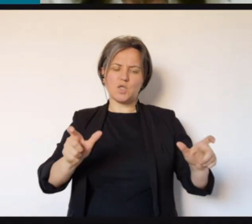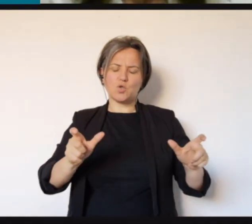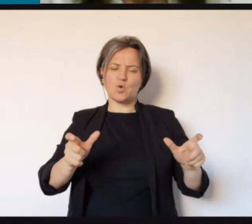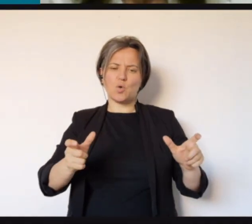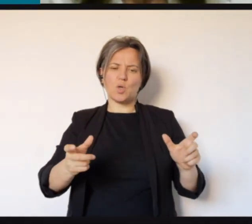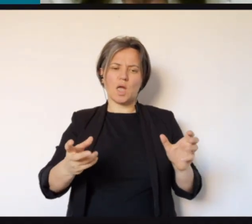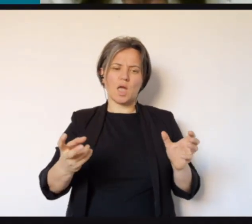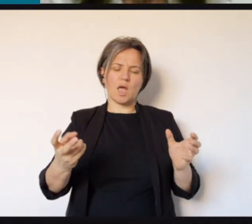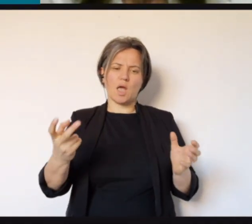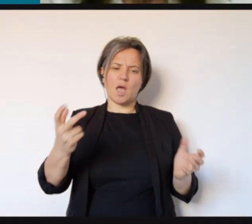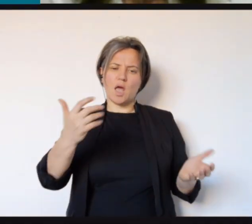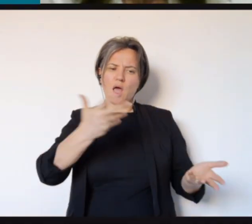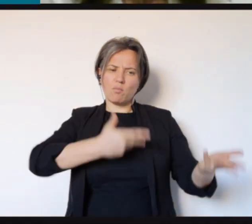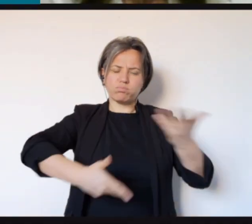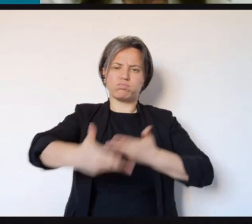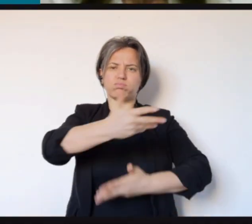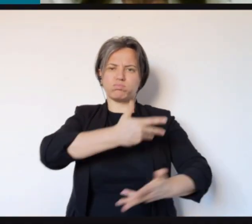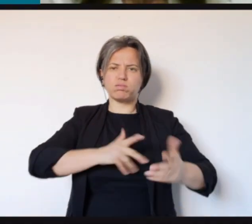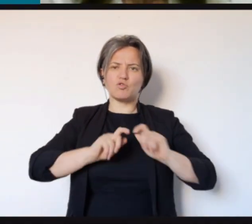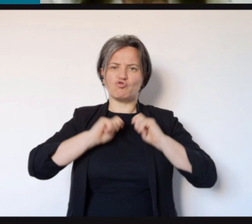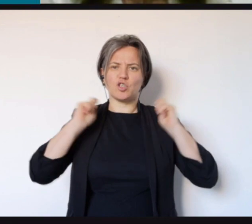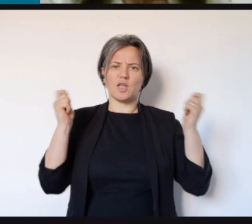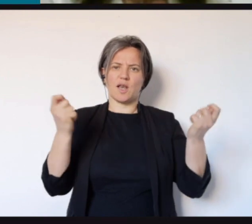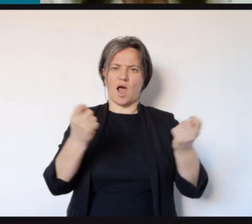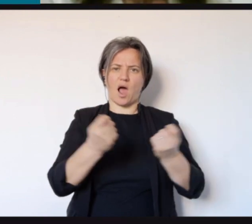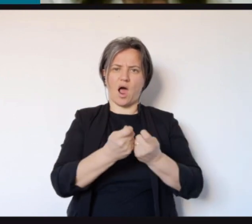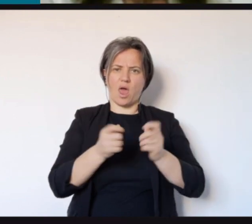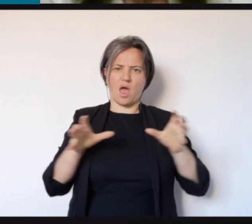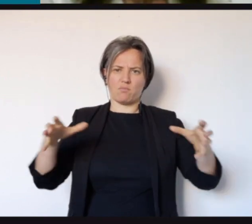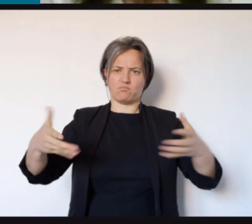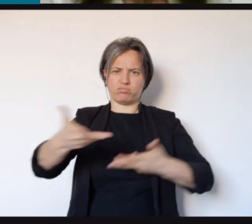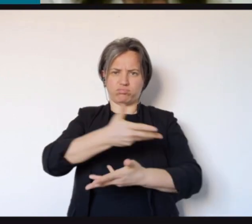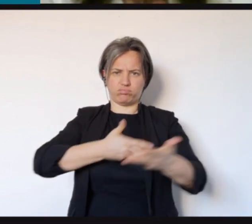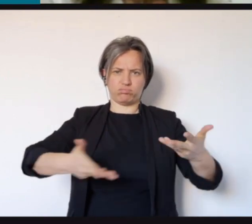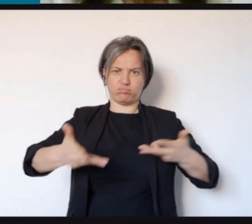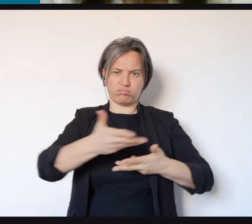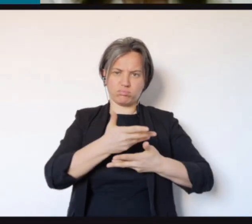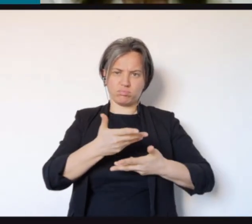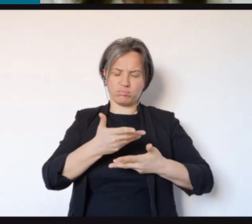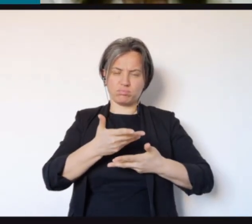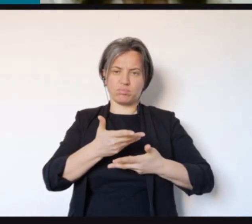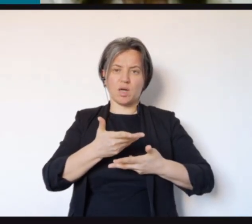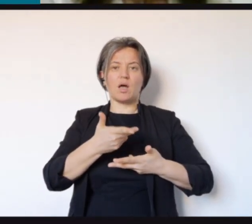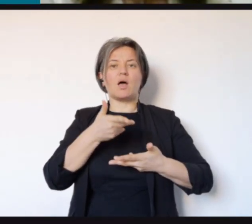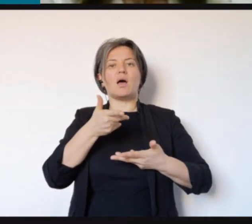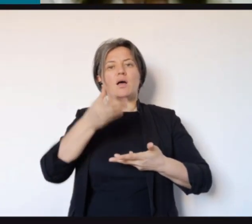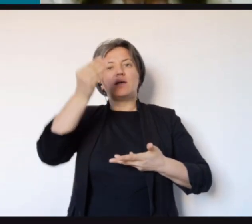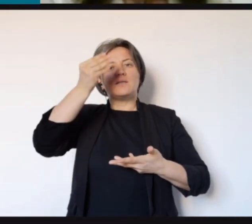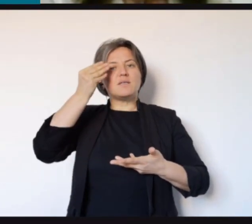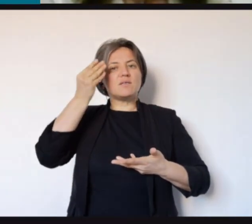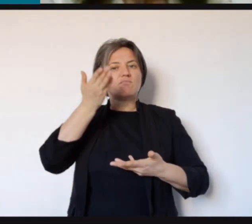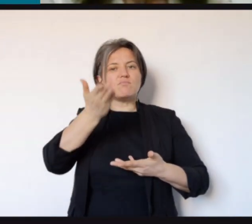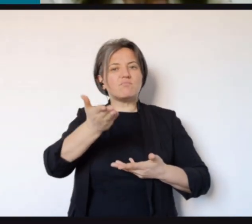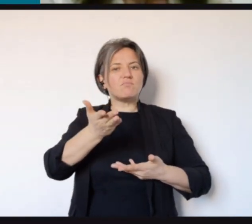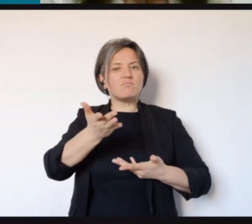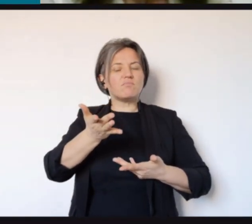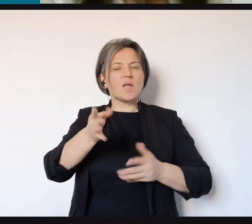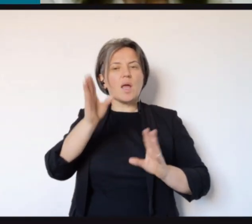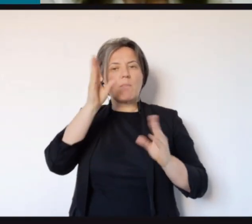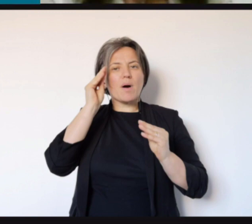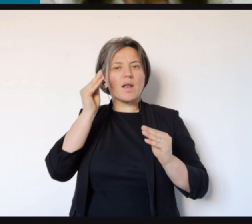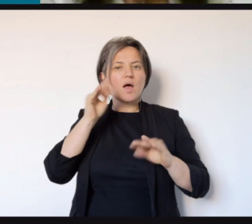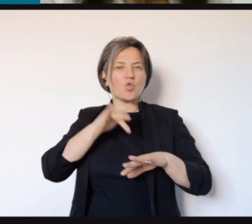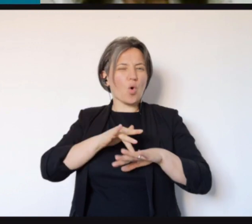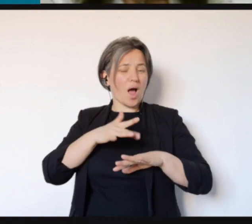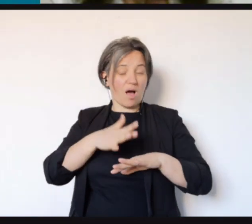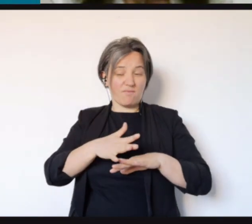coinvolgimento generale per far fronte a questa difficile sfida. E secondo lei, cosa possiamo imparare da ciò